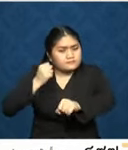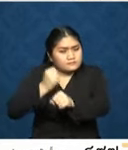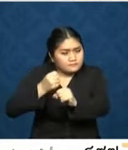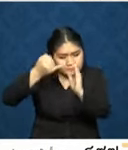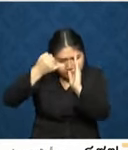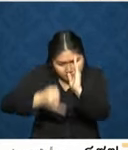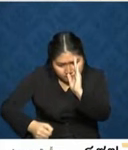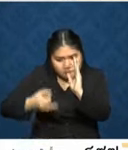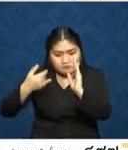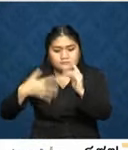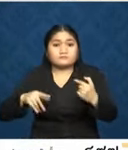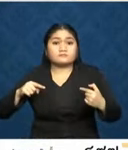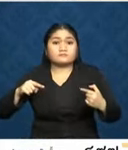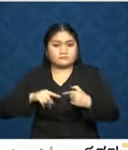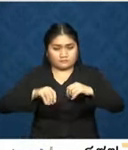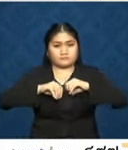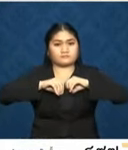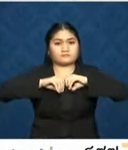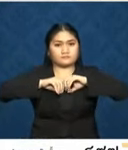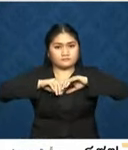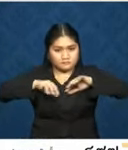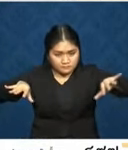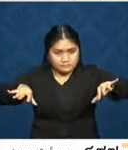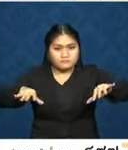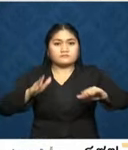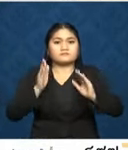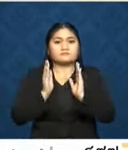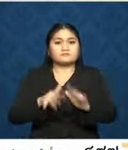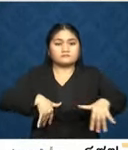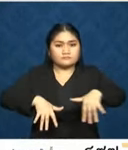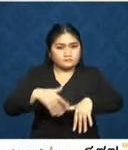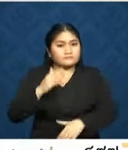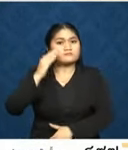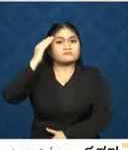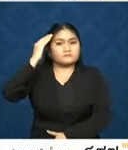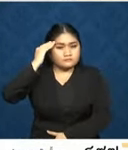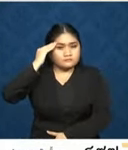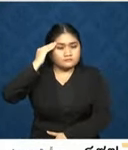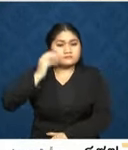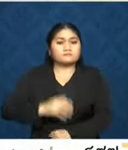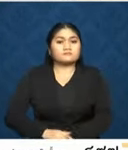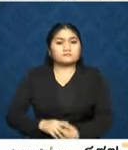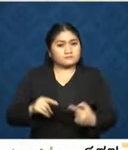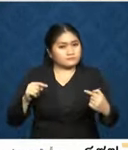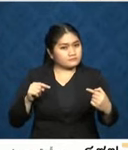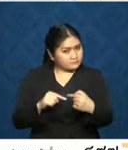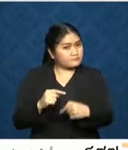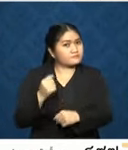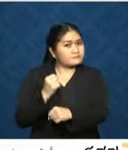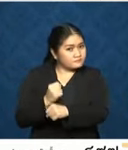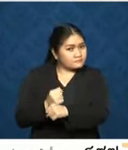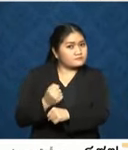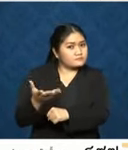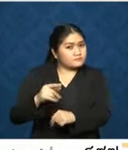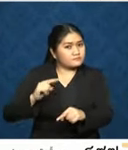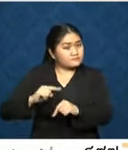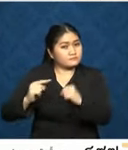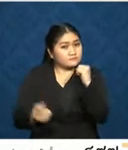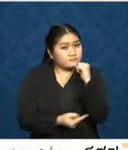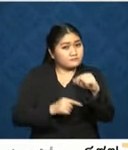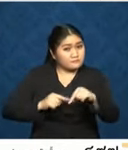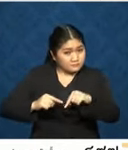ผลการสอบสวนต่อสาธารณชน 2ขอให้เข้าเป็นโจทย์ร่วมในการดำเนินคดีต่ออาชญากรดังกล่าวในข้อหา